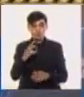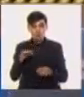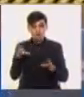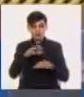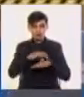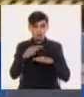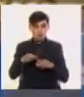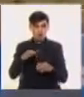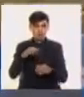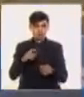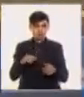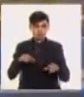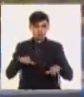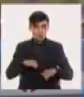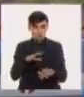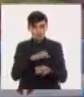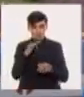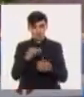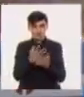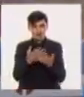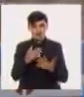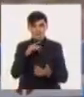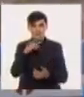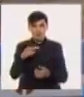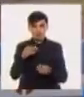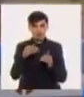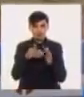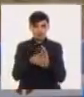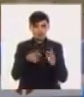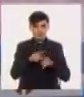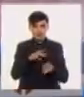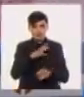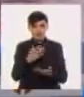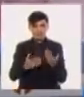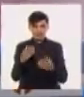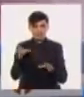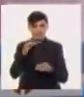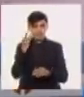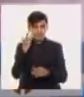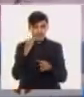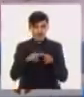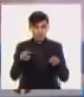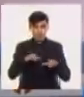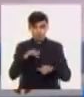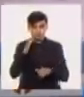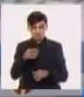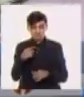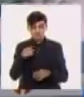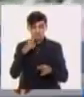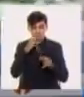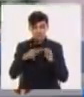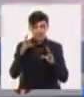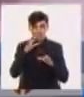строгие правила поведения, причинили урон коллекционному фонду. Чего мы можем лишиться, если так будет продолжаться дальше, расскажет